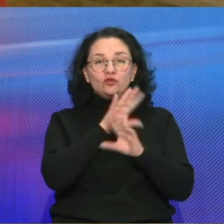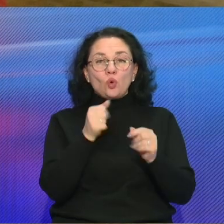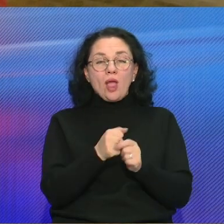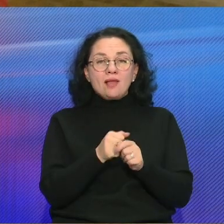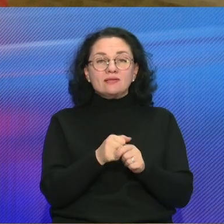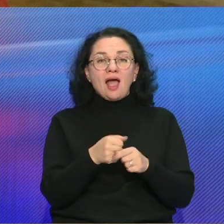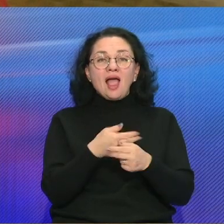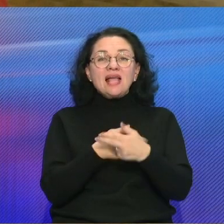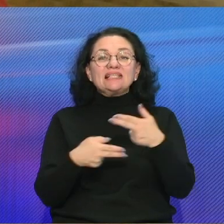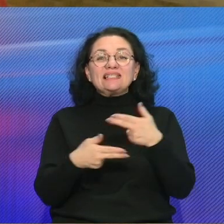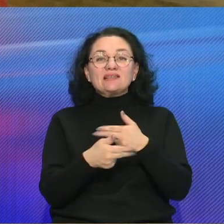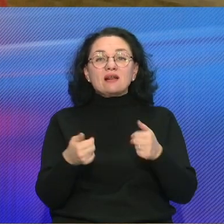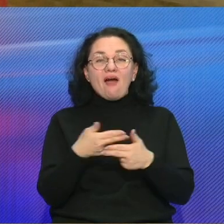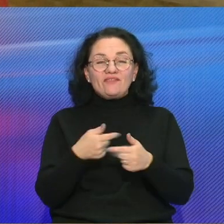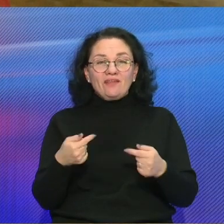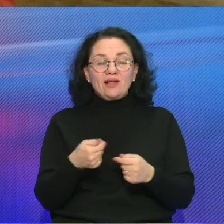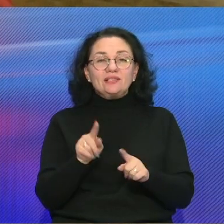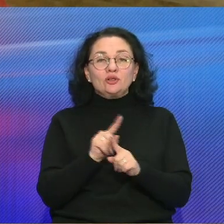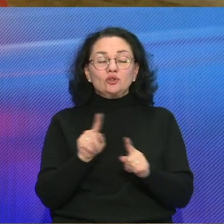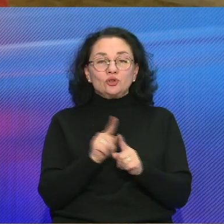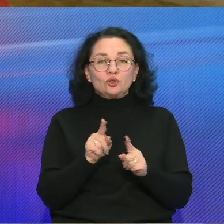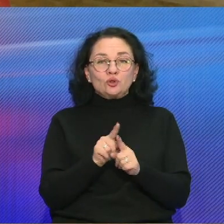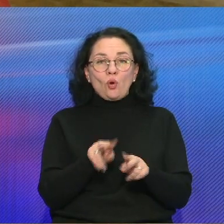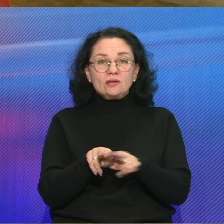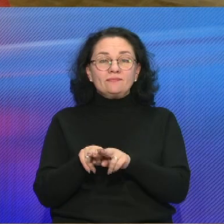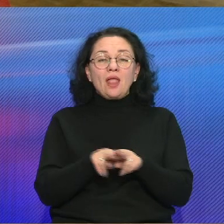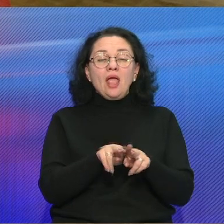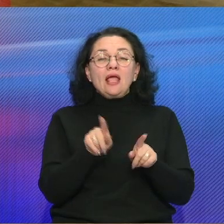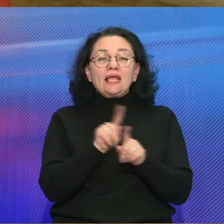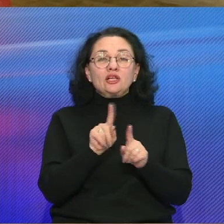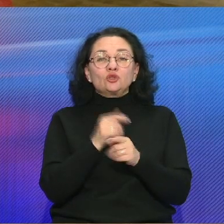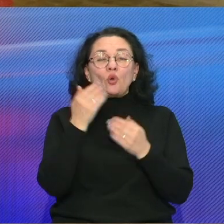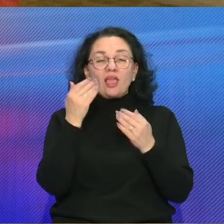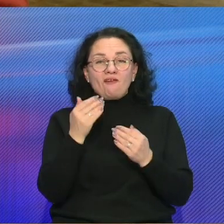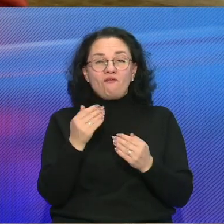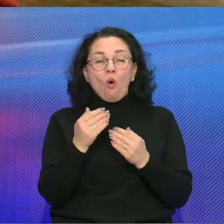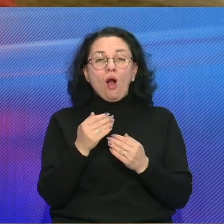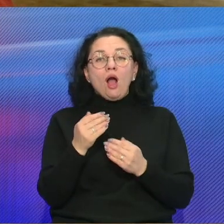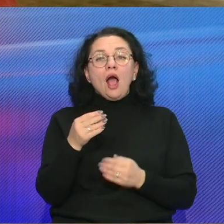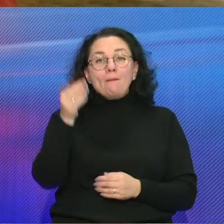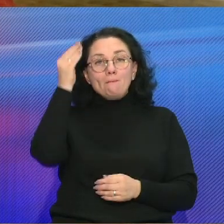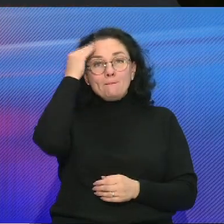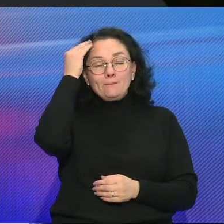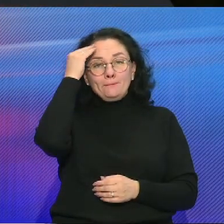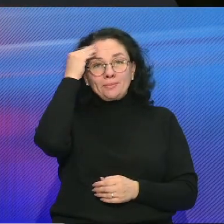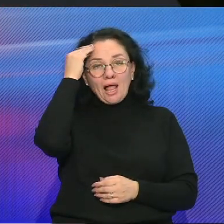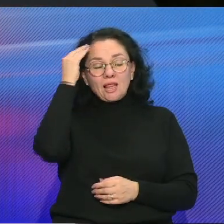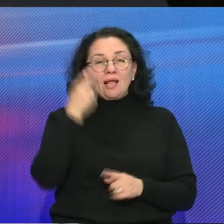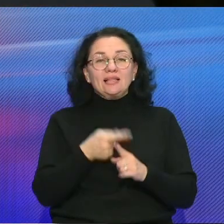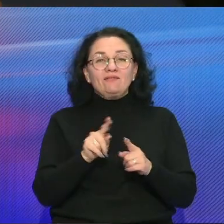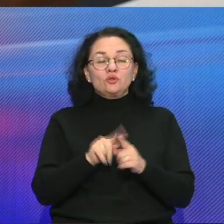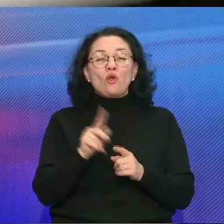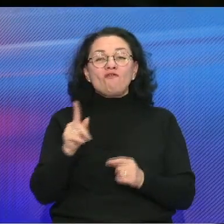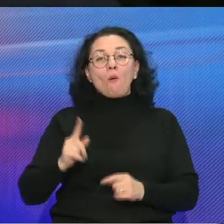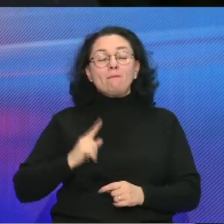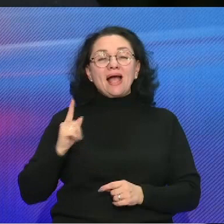працу рэстаўратара, ягонае майстэрства, ягоныя як бы нават эмацыйныя нават сілы ў вялікай